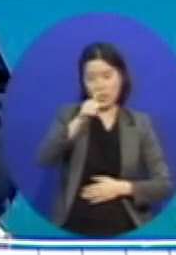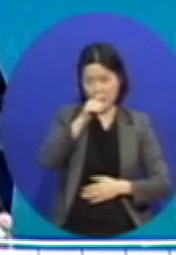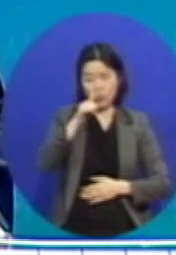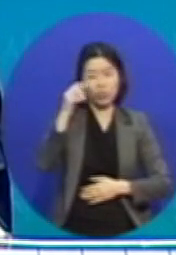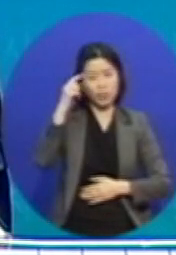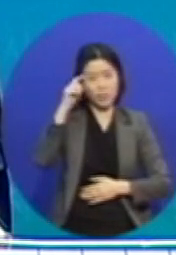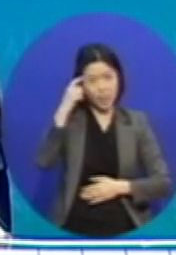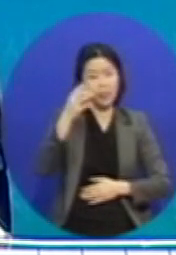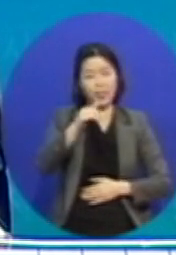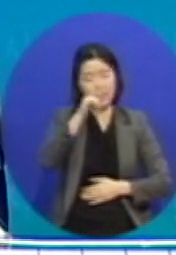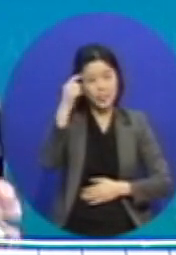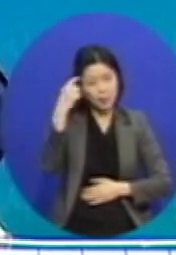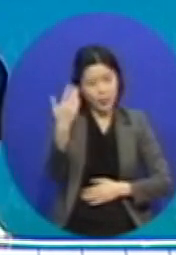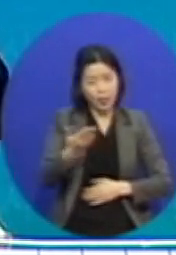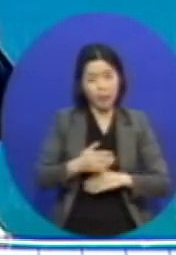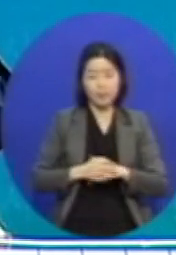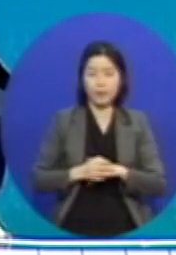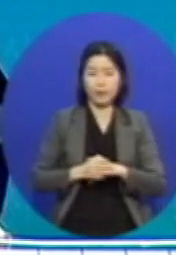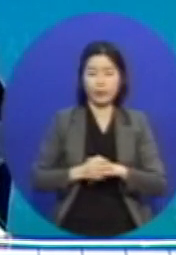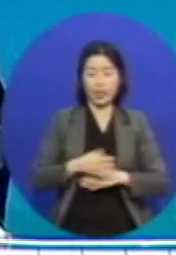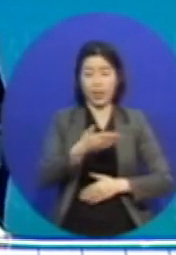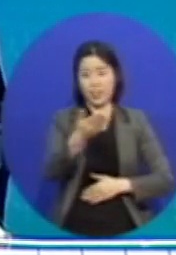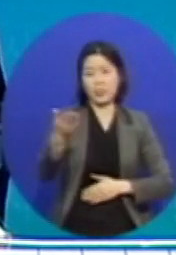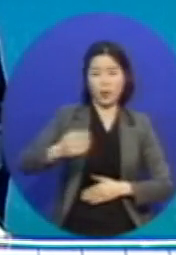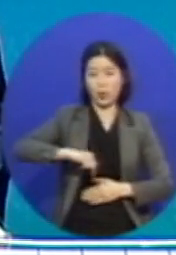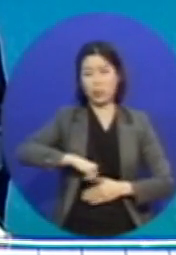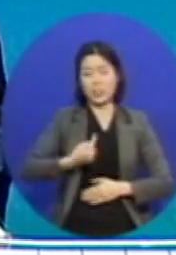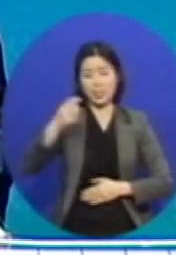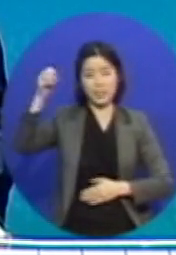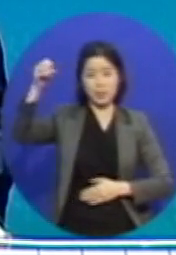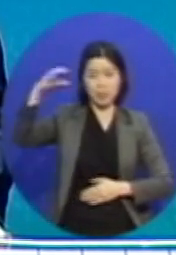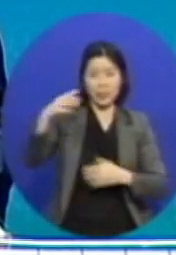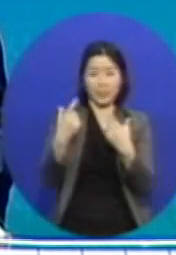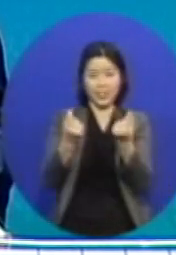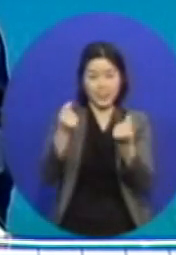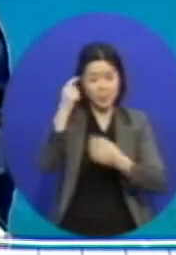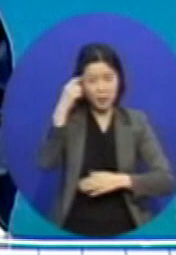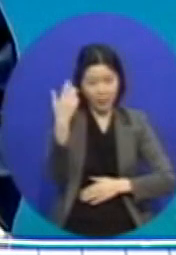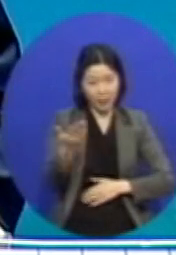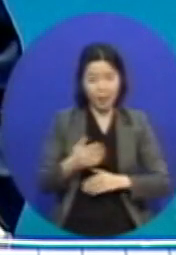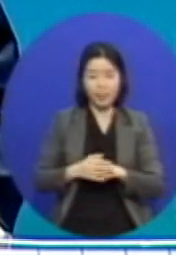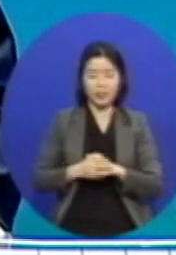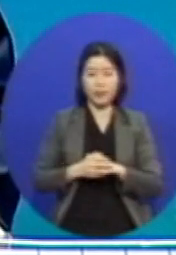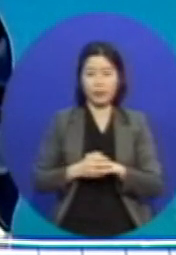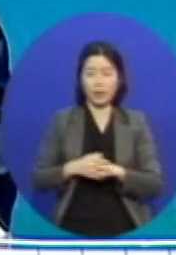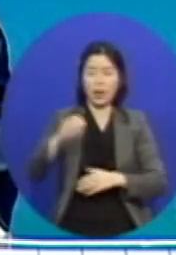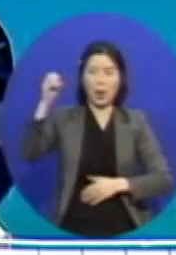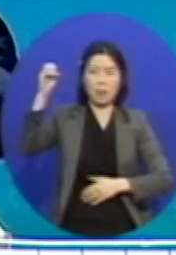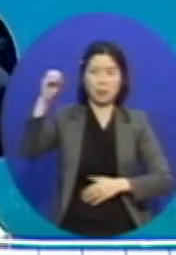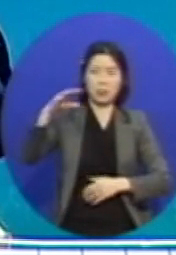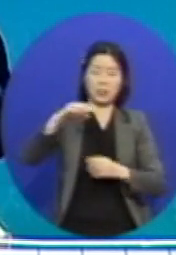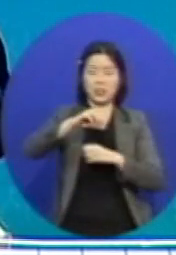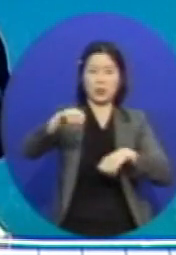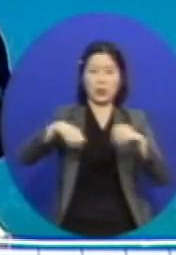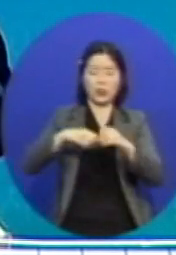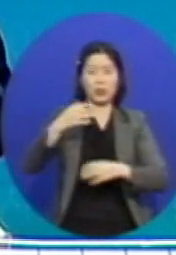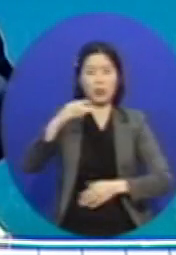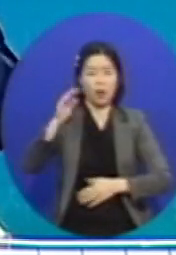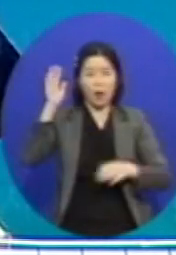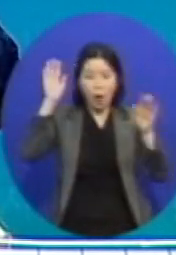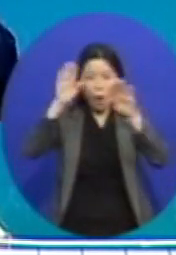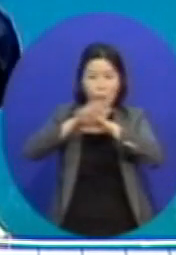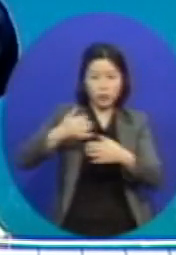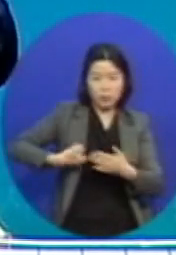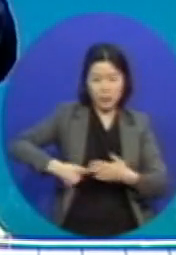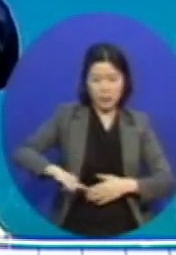그렇게 생각이 드세요 여러분 자신이 빛 같아요 빛은 건영 어둠의 자식 있구요